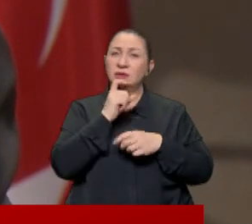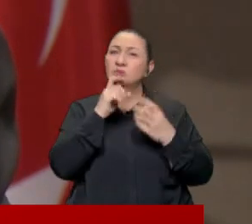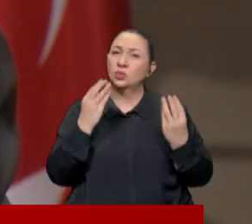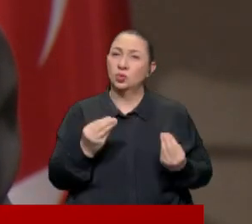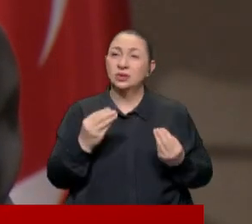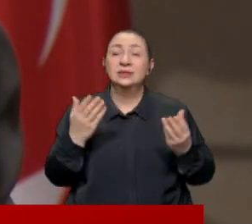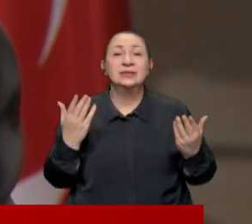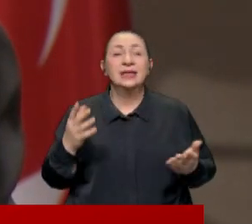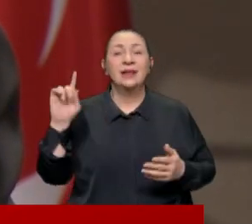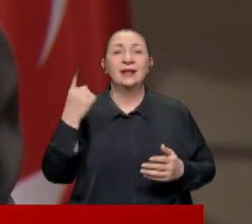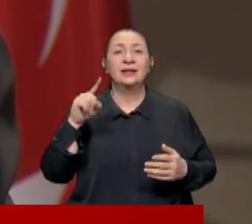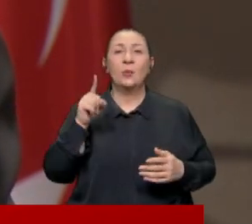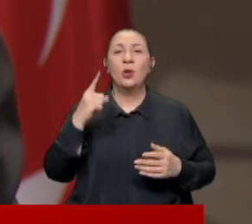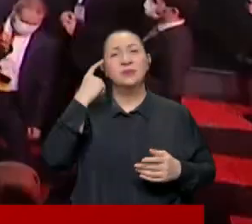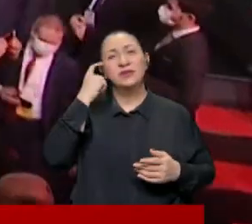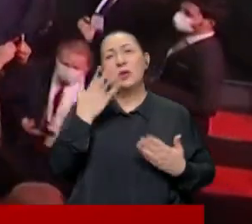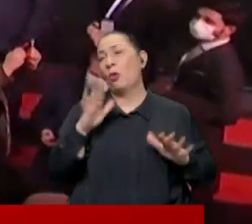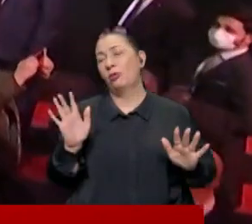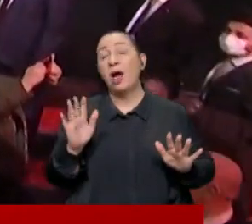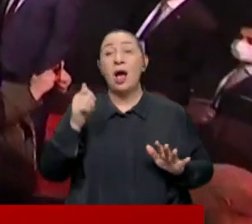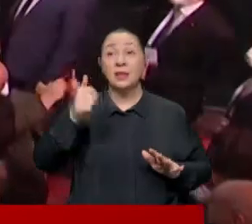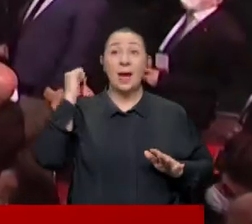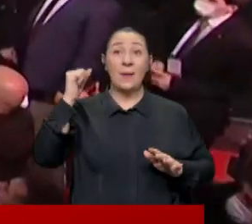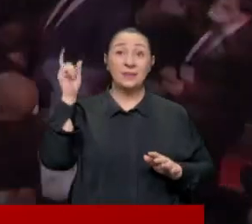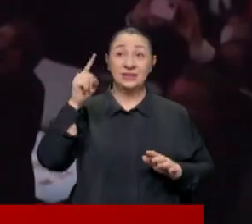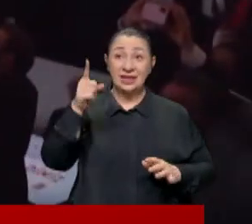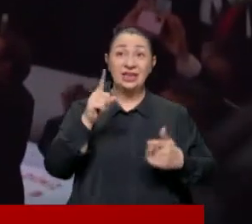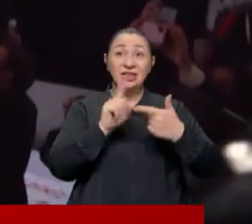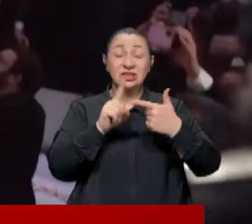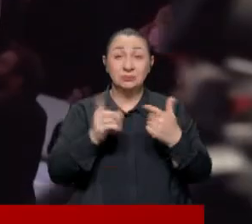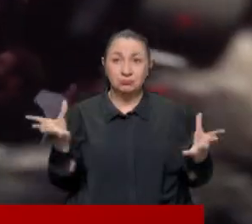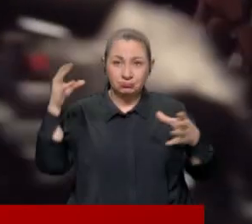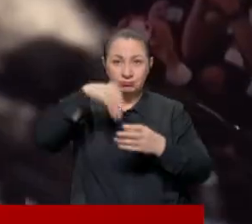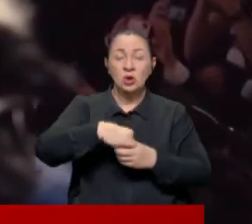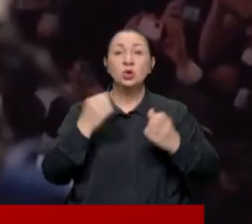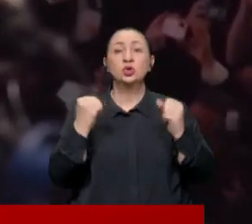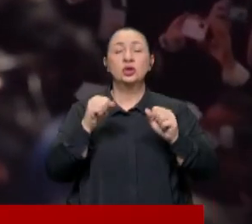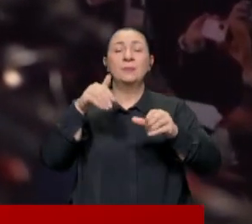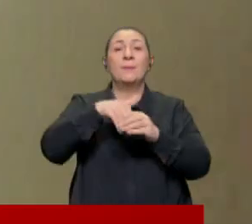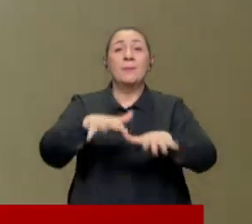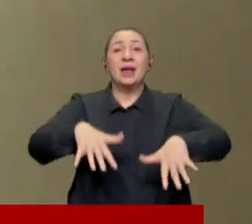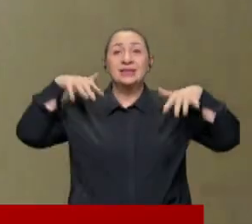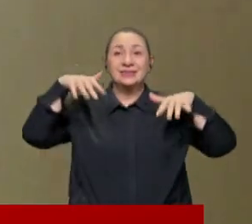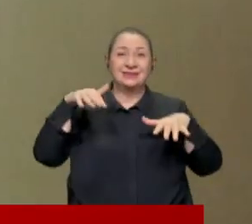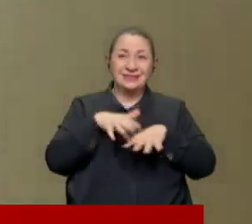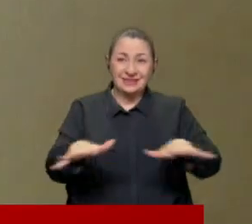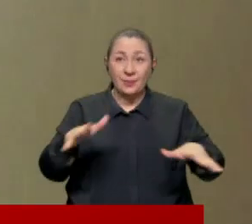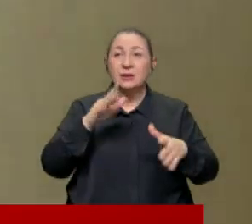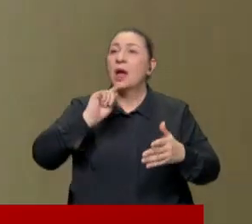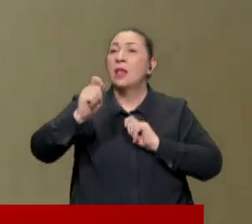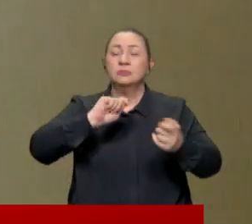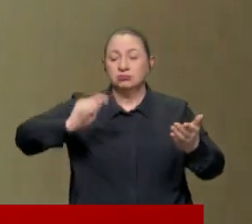olur. Zaten liderlerinde böyle bir niyeti yok. 6 partinin ikinci kez bir araya gelerek güçlendirilmiş parlamenter sistem